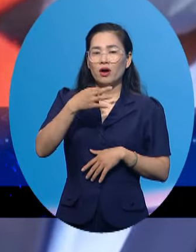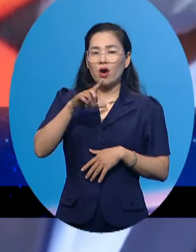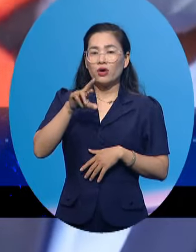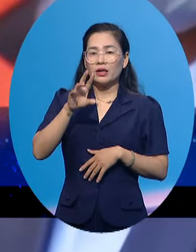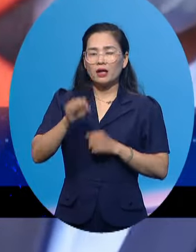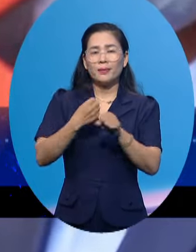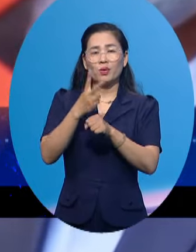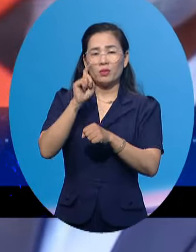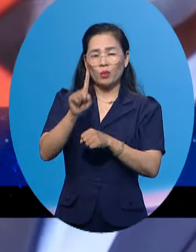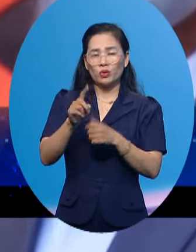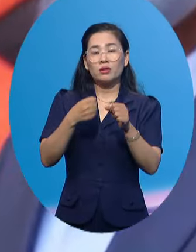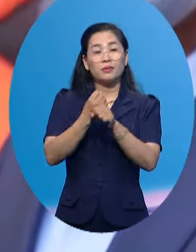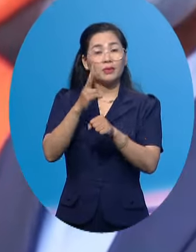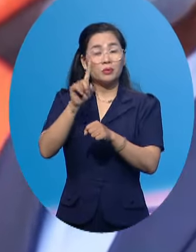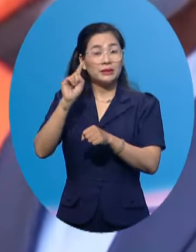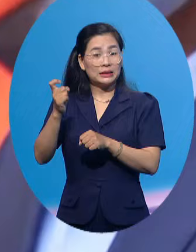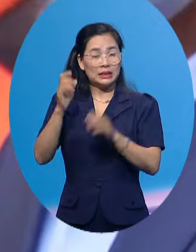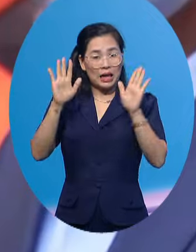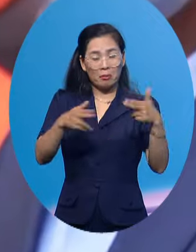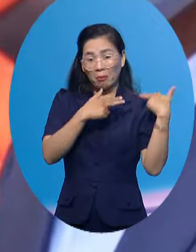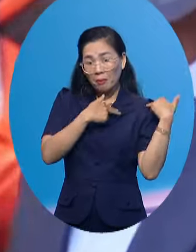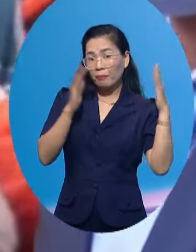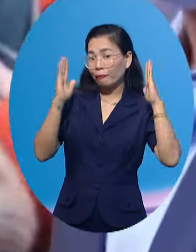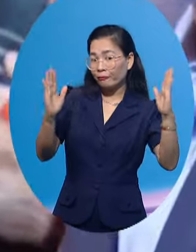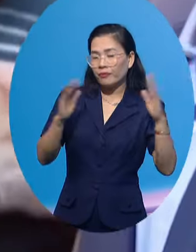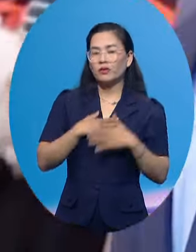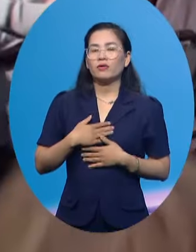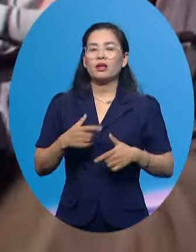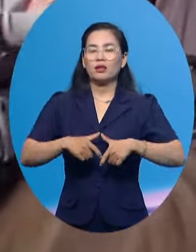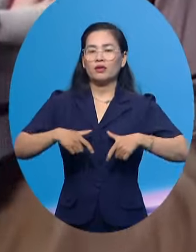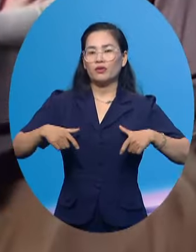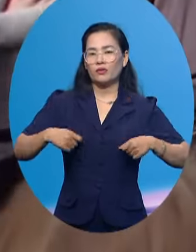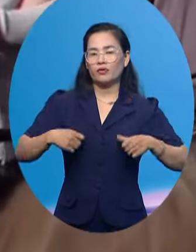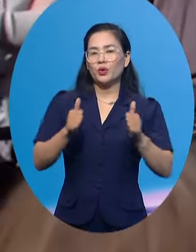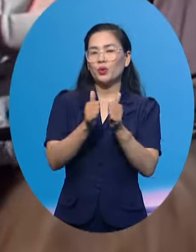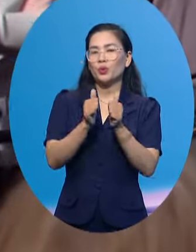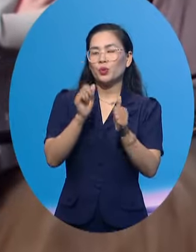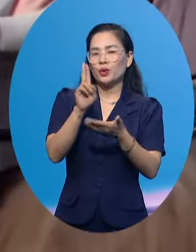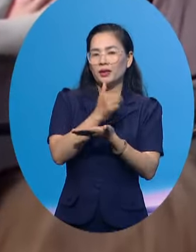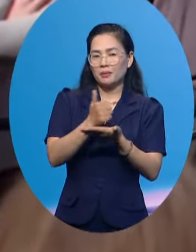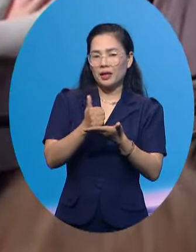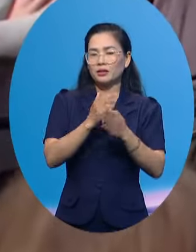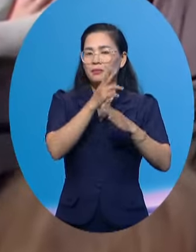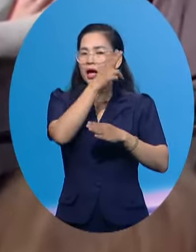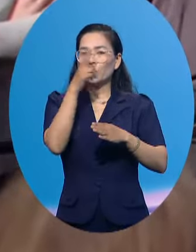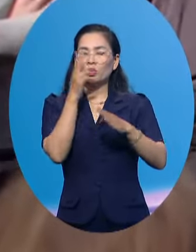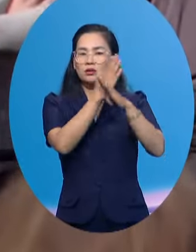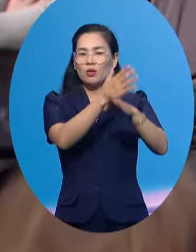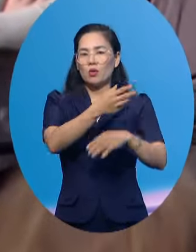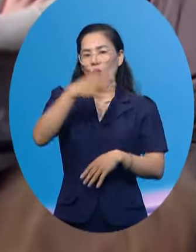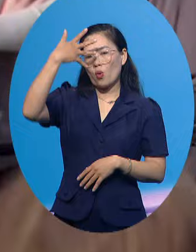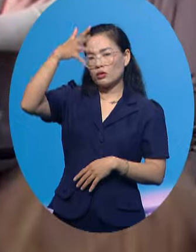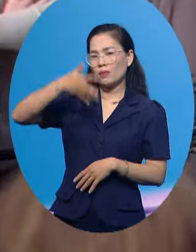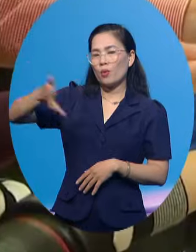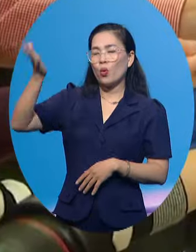2011 đến năm 2019 và là thành viên Ủy ban chống lm dụng thuốc viện và T của ông trump trong nhiệm kỳ Tổng thống